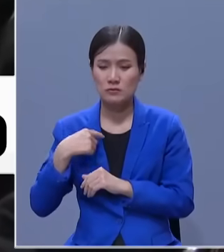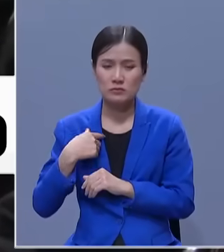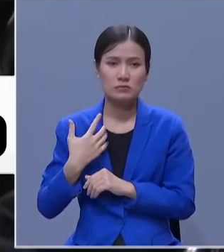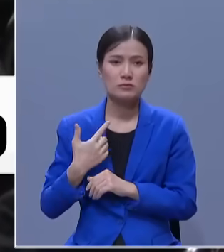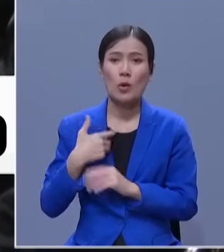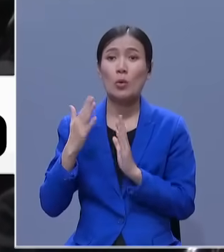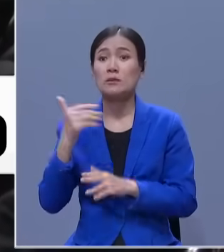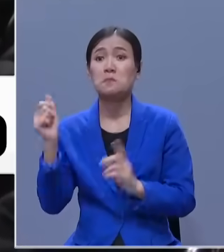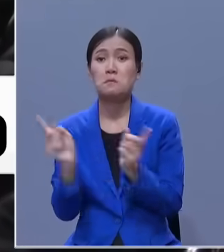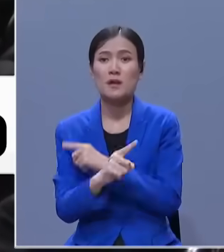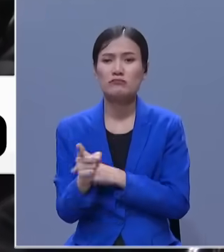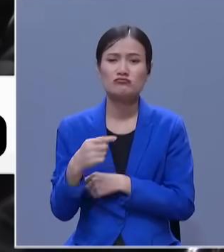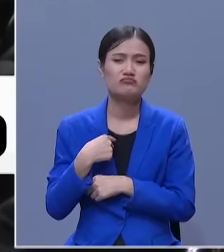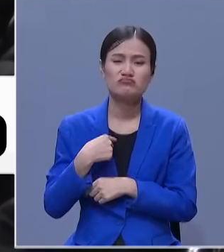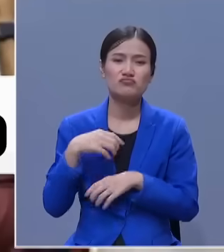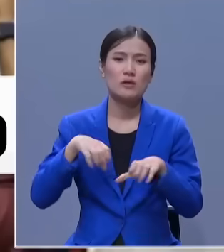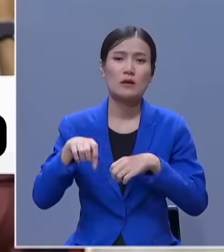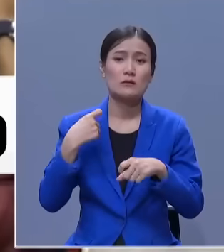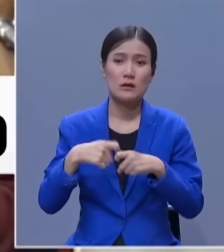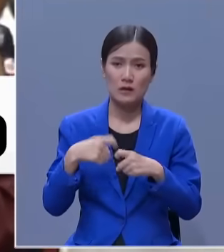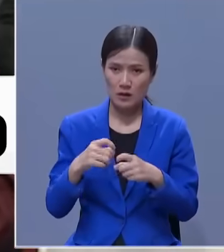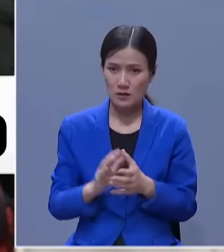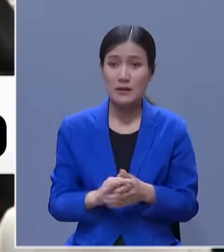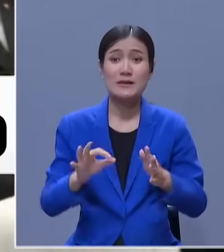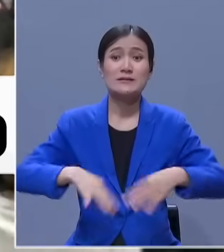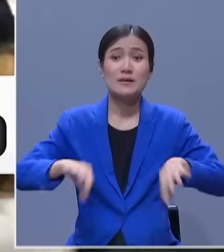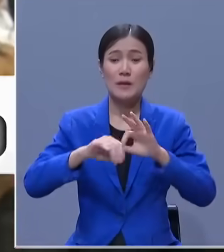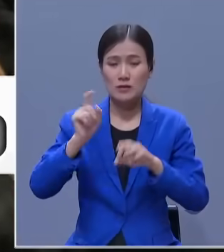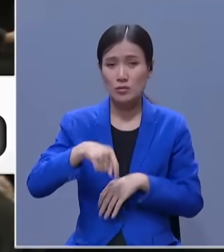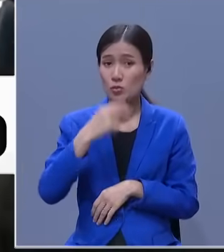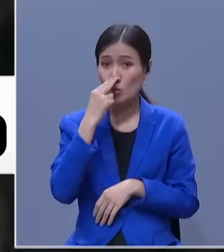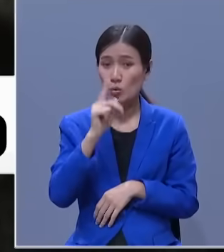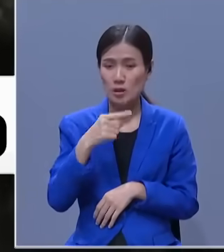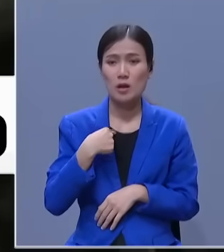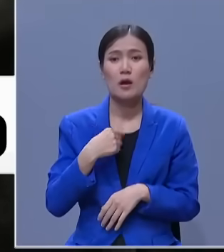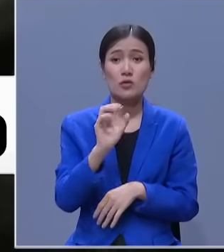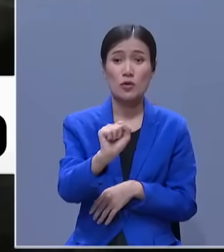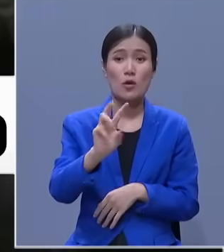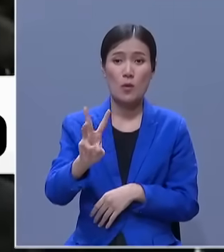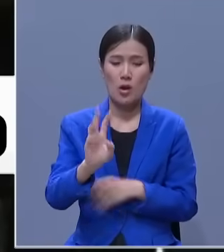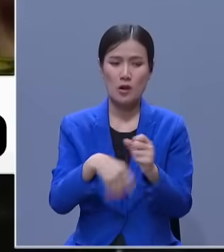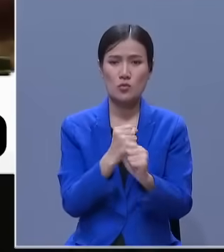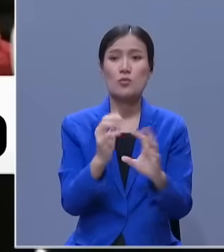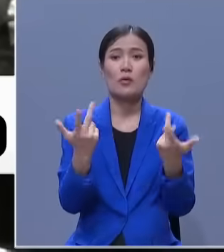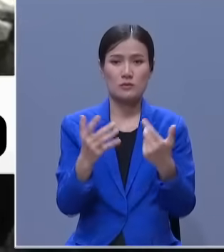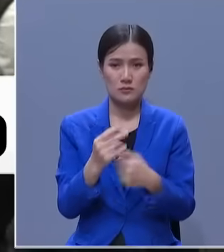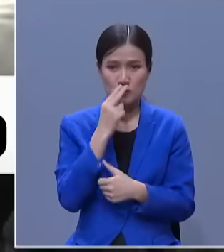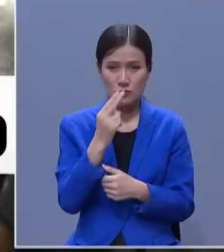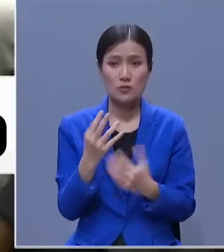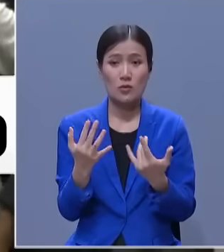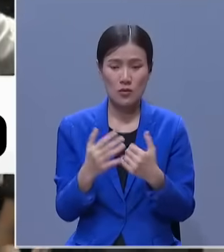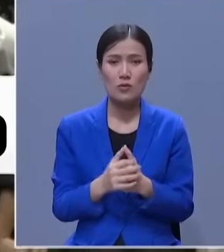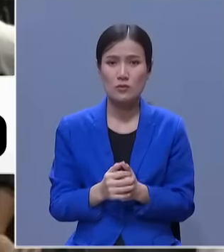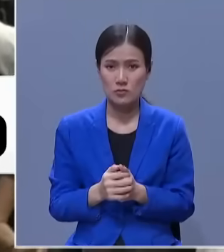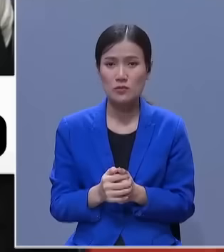าแล้วคุณจอยว่าจนกว่าสวชุดนี้จะหมดวาระไม่รู้ว่าจะเกิดอะไรขึ้นบ้างนะการเมืองไทย คุณจตุพรเคยบอกว่า